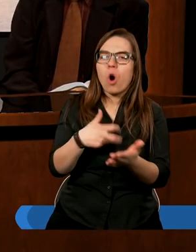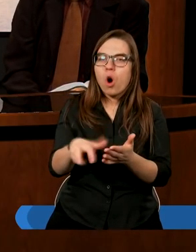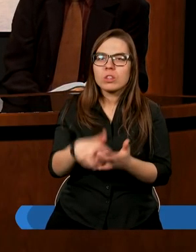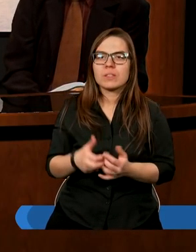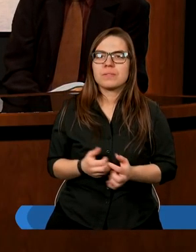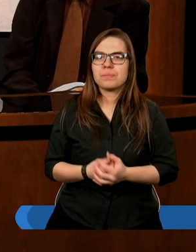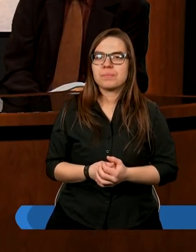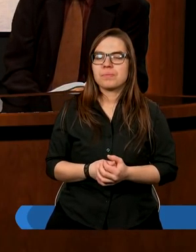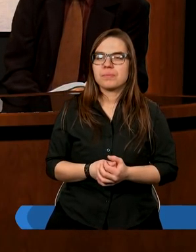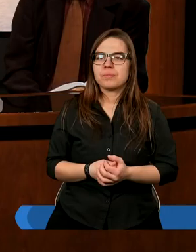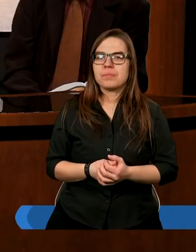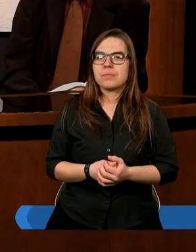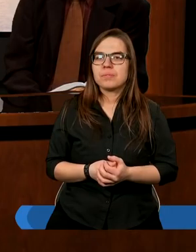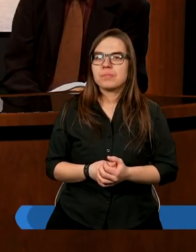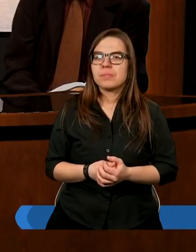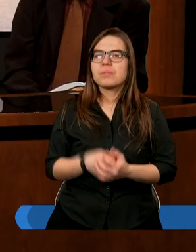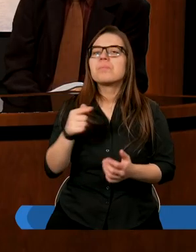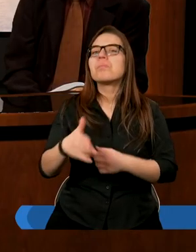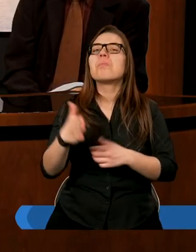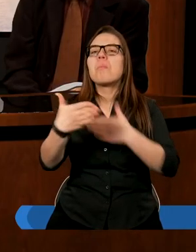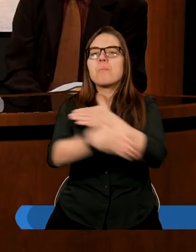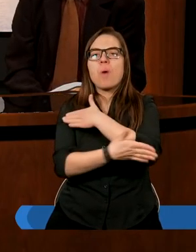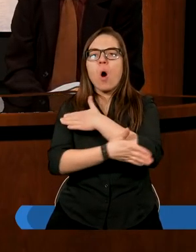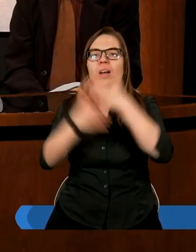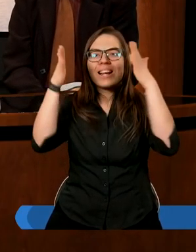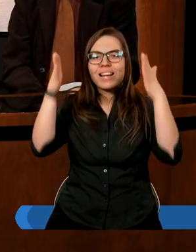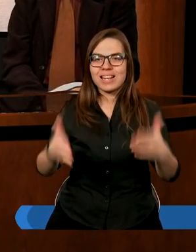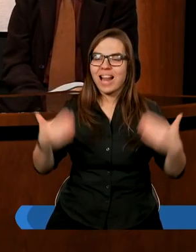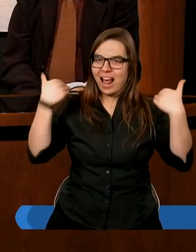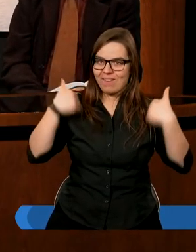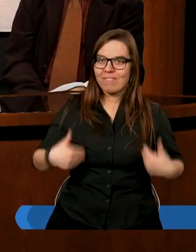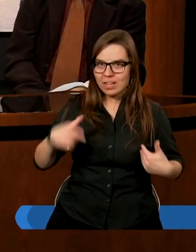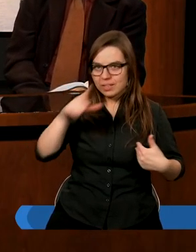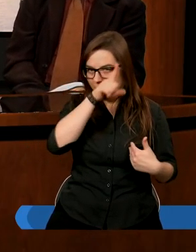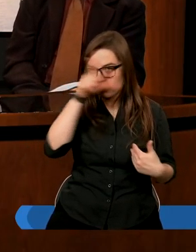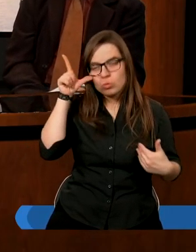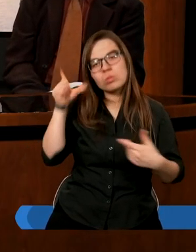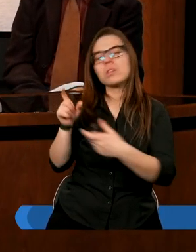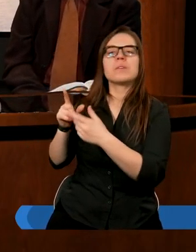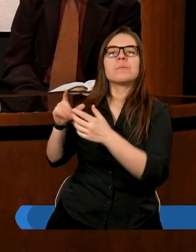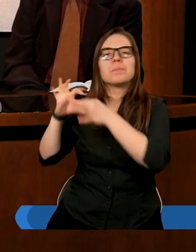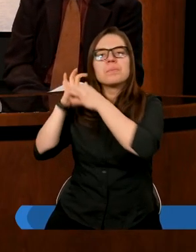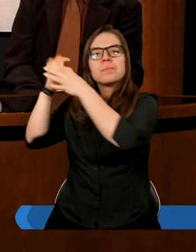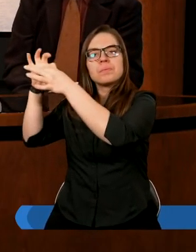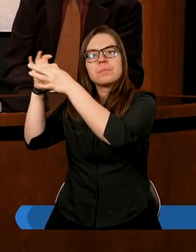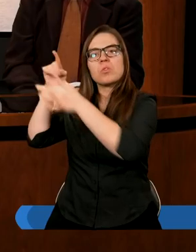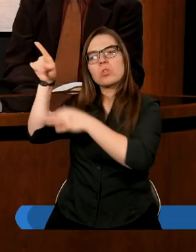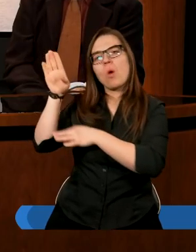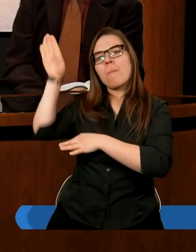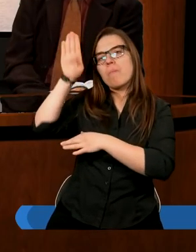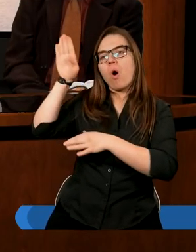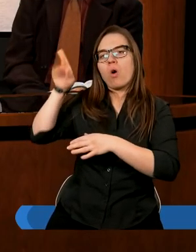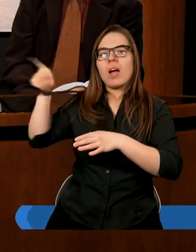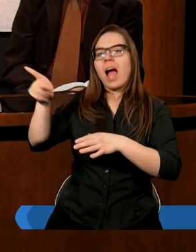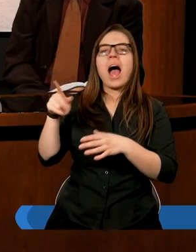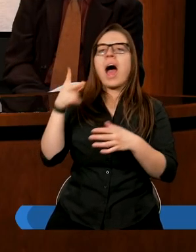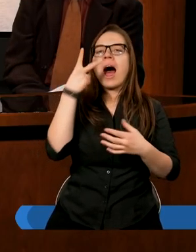chwalić, ale nasza postawa ma kierować ludzi ku Bogu, ku Bożej prawdzie.